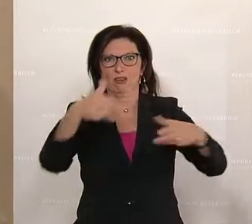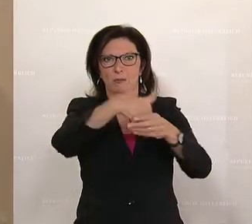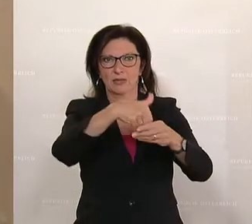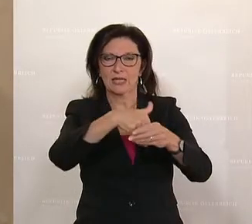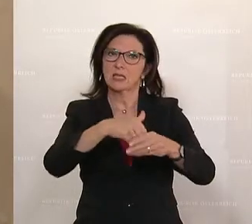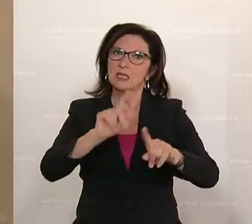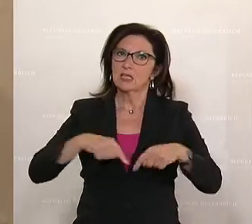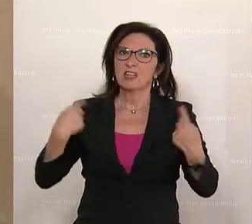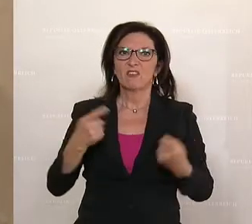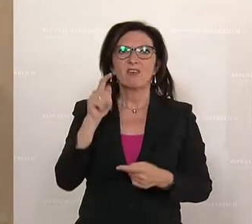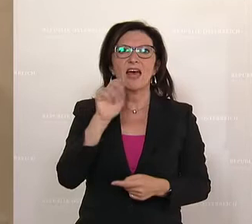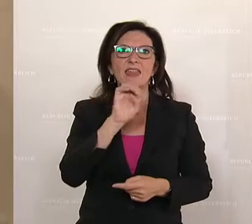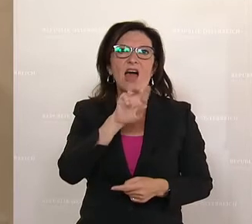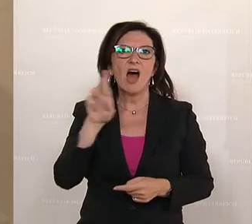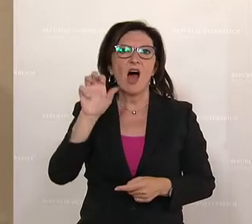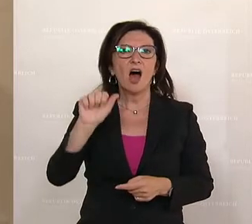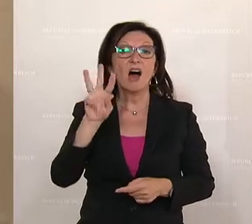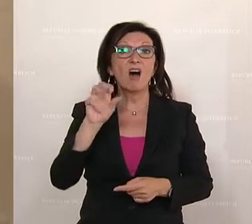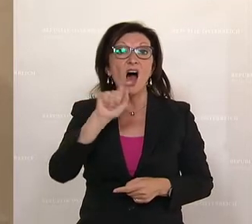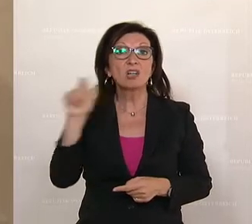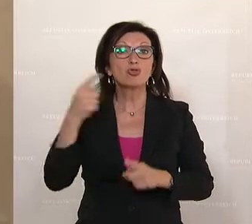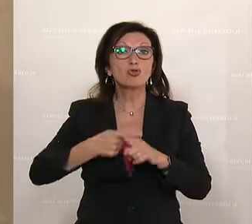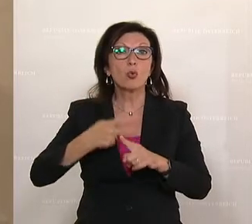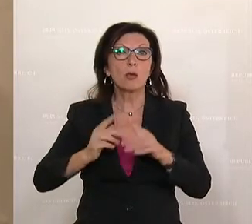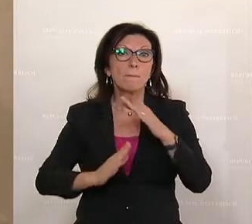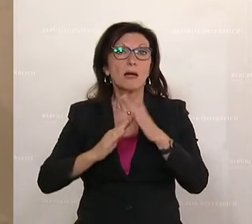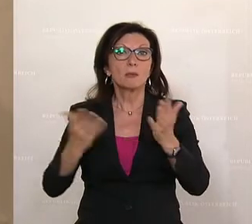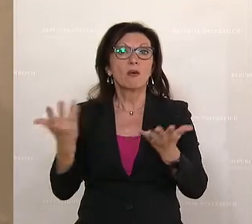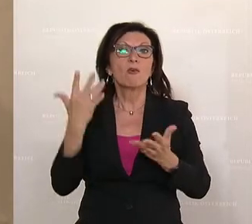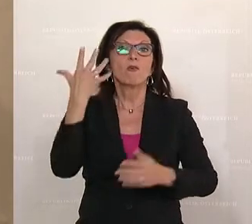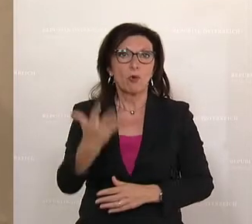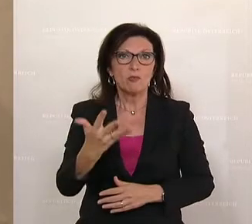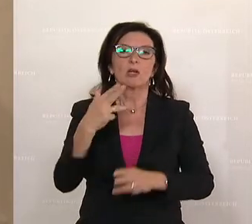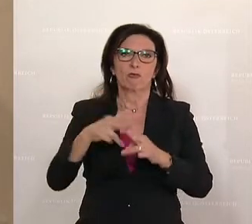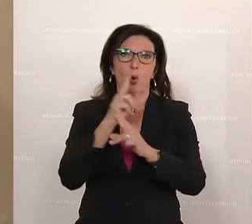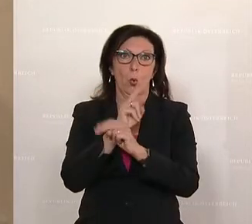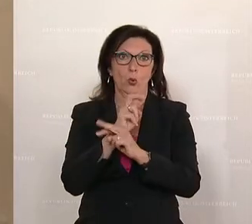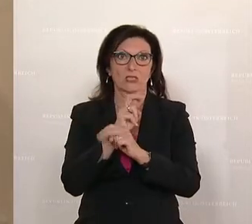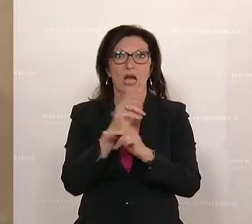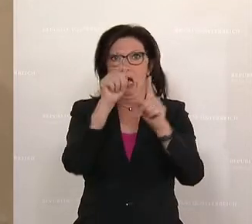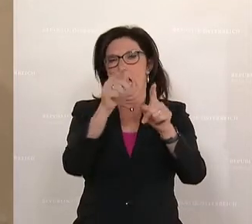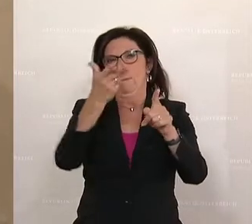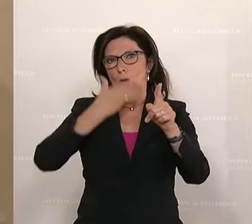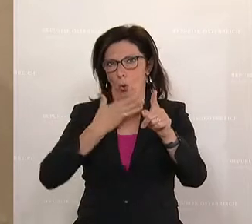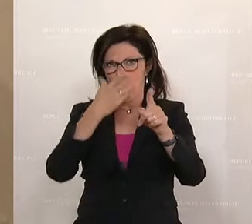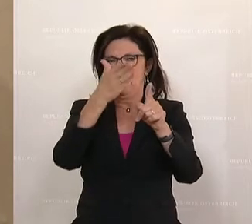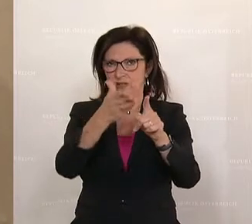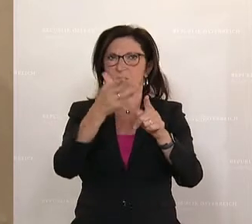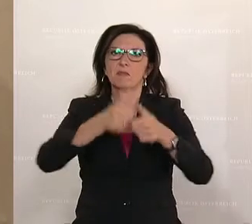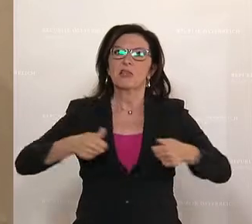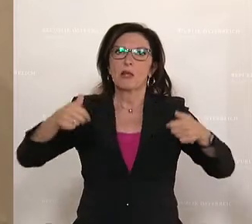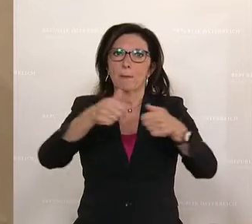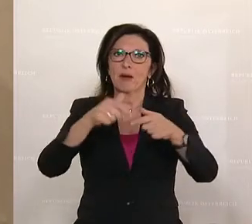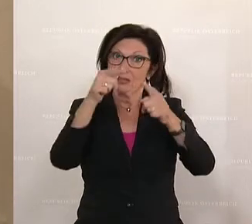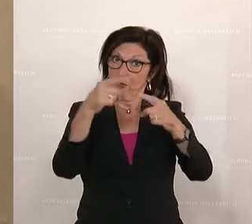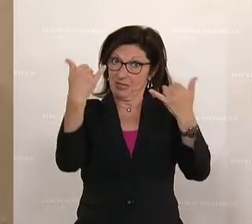an Terawattstunden Gas eingemeldet. Das sind 50 Terawattstunden, die für Österreich hier möglich waren. Die Plattform nimmt ihre